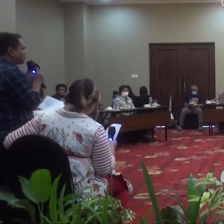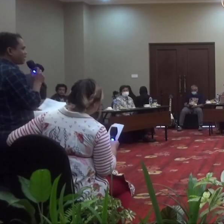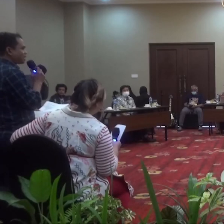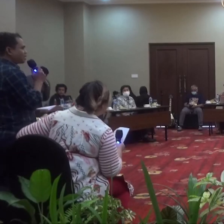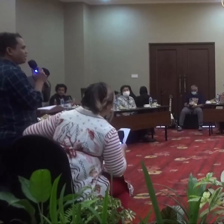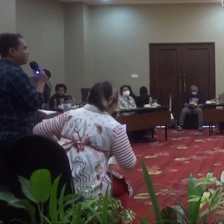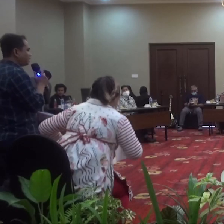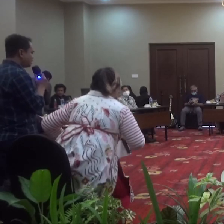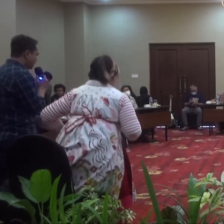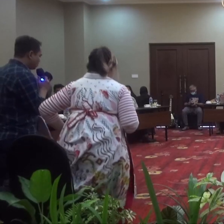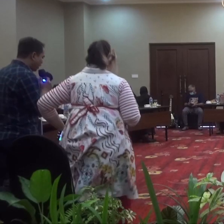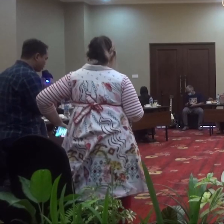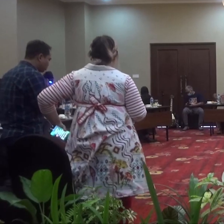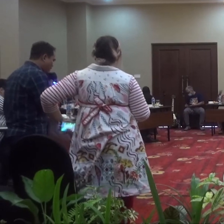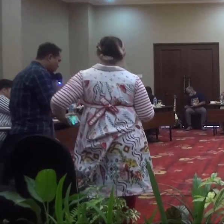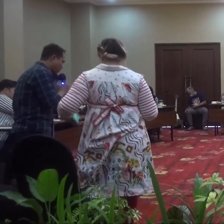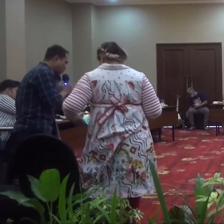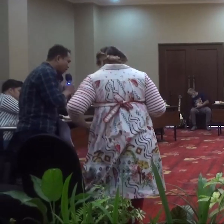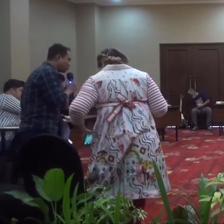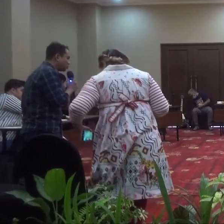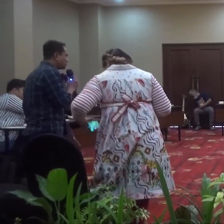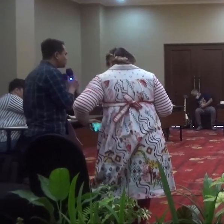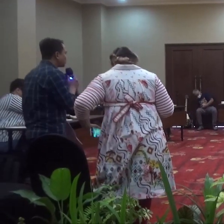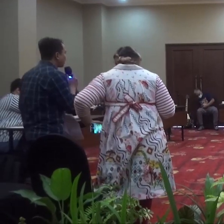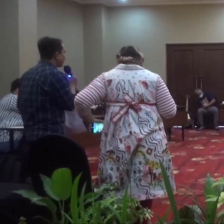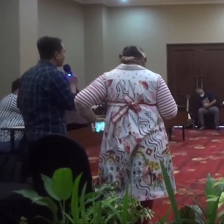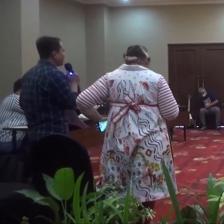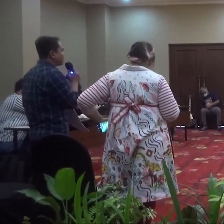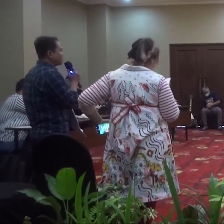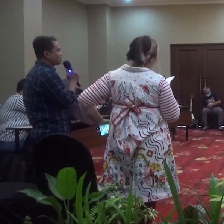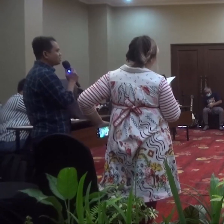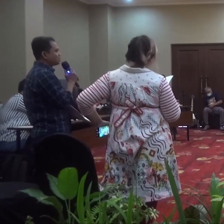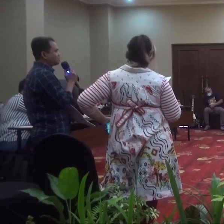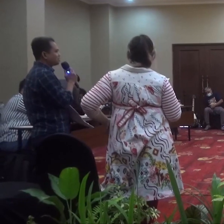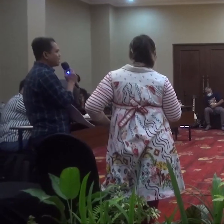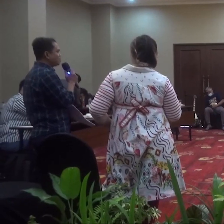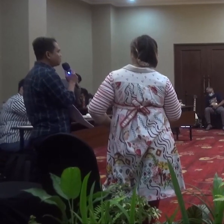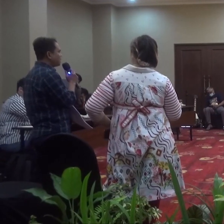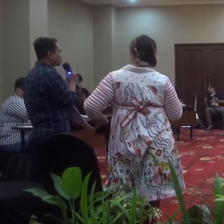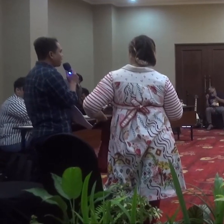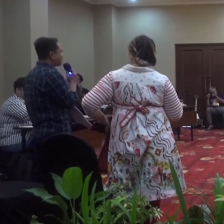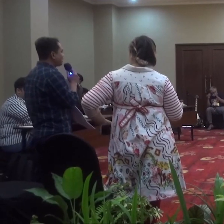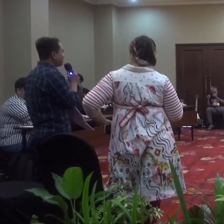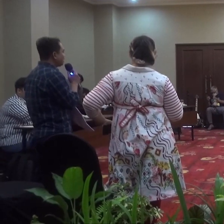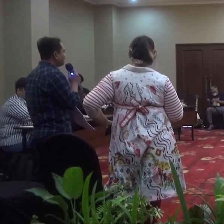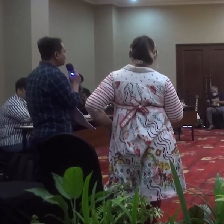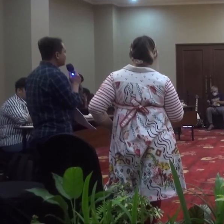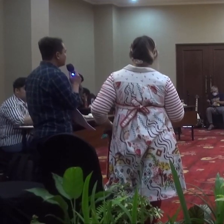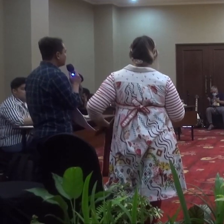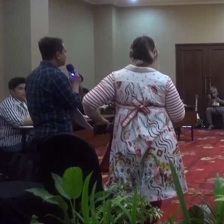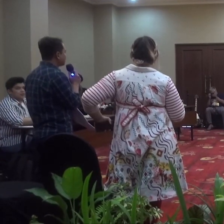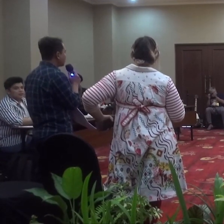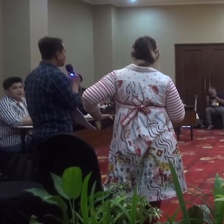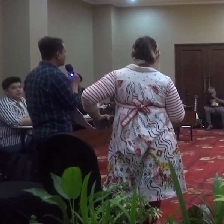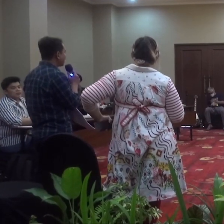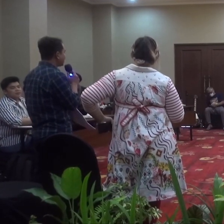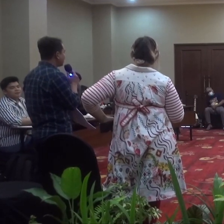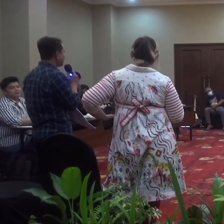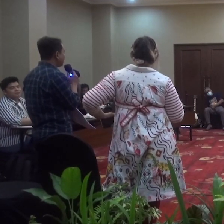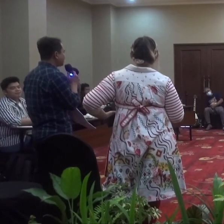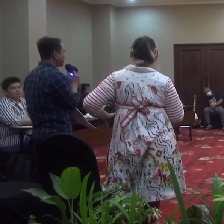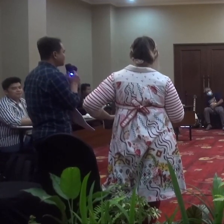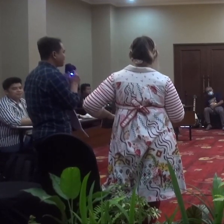baik Assalamualaikum warahmatullahi wabarakatuh Selamat pagi semoga